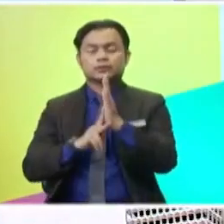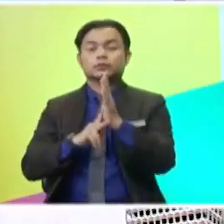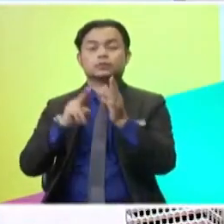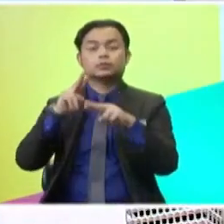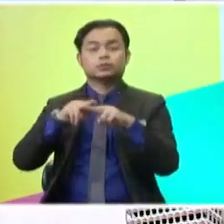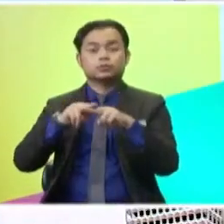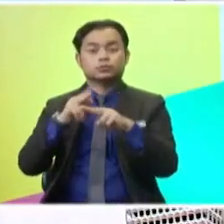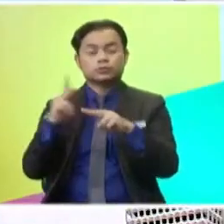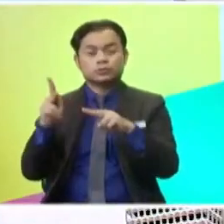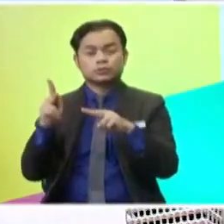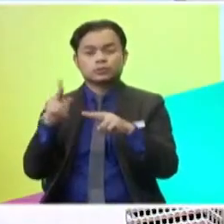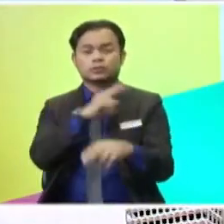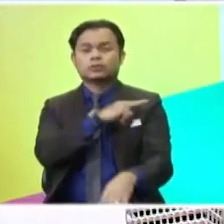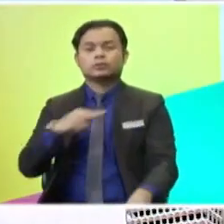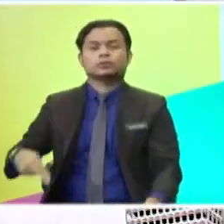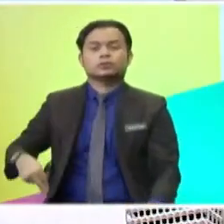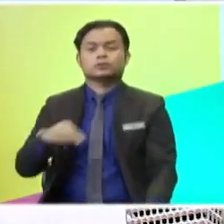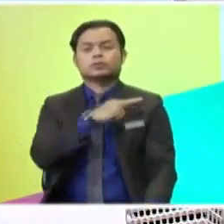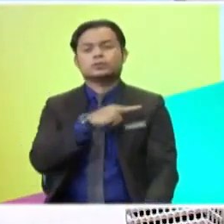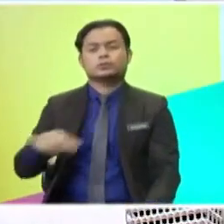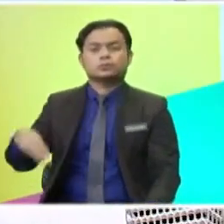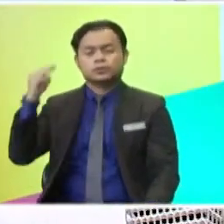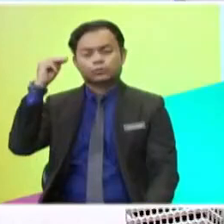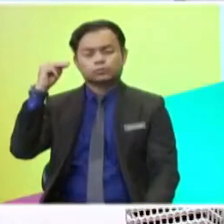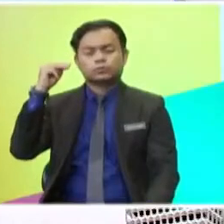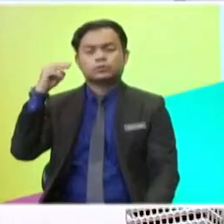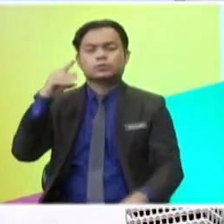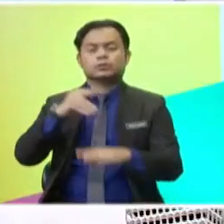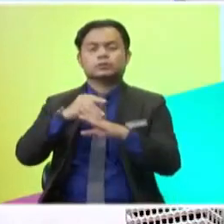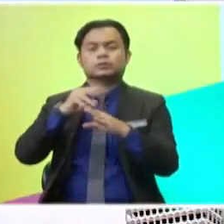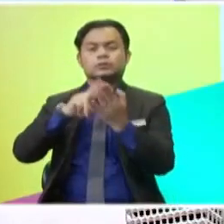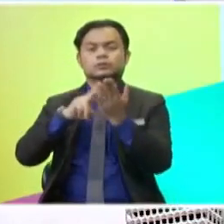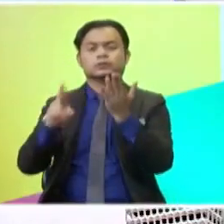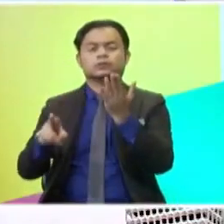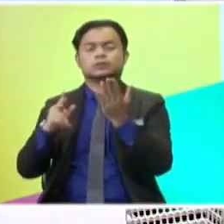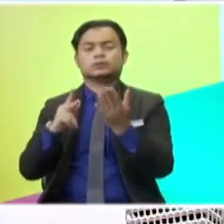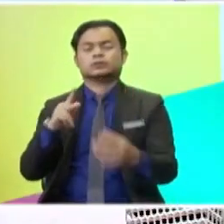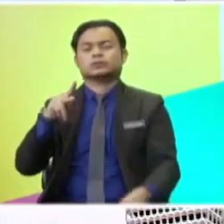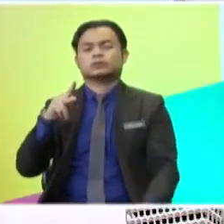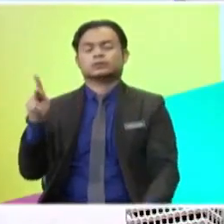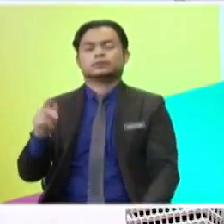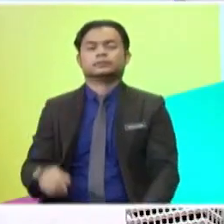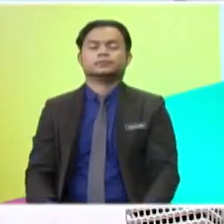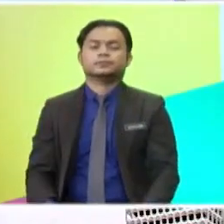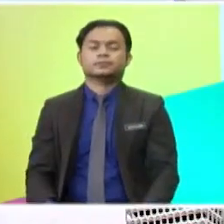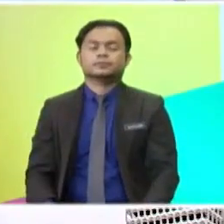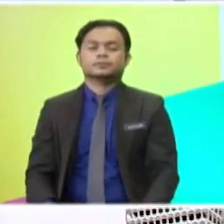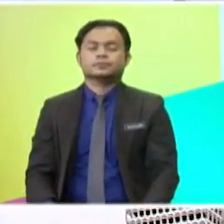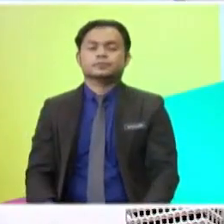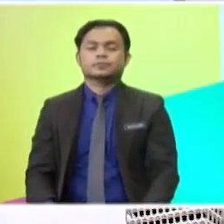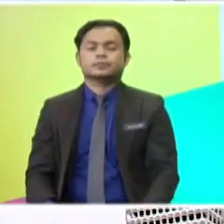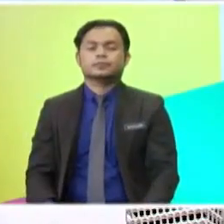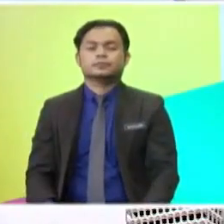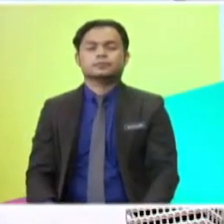hasil daripada penentangan orang-orang Melayu pada ketika itu yang bersatu padu, yang mana sejarahnya patut kita ulang sampai bila-bila. Kemudian dalam